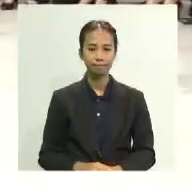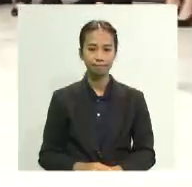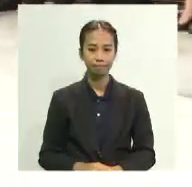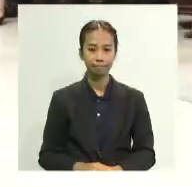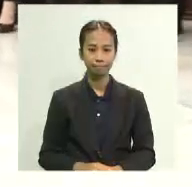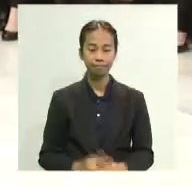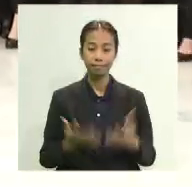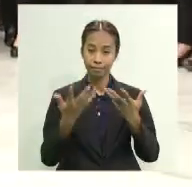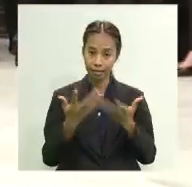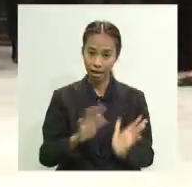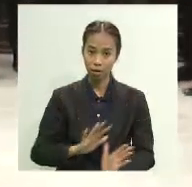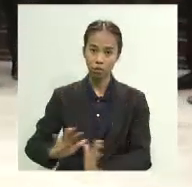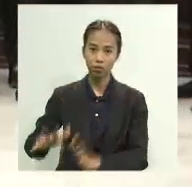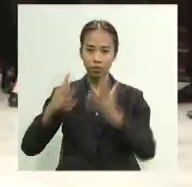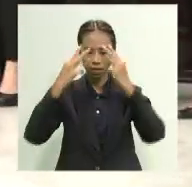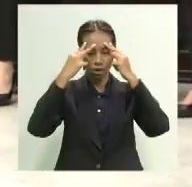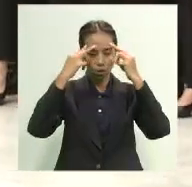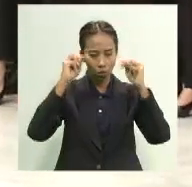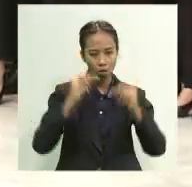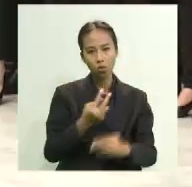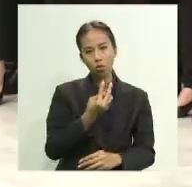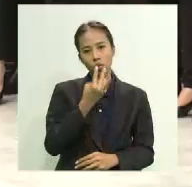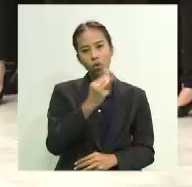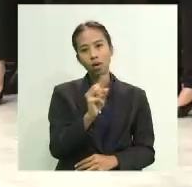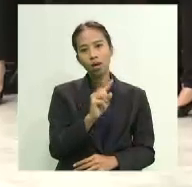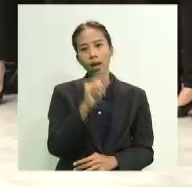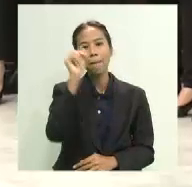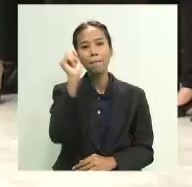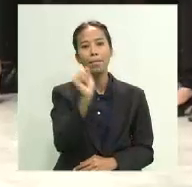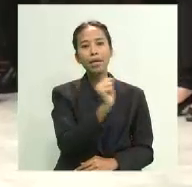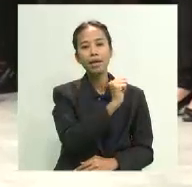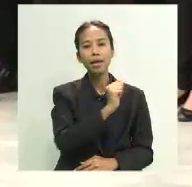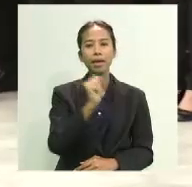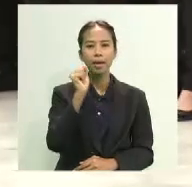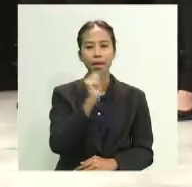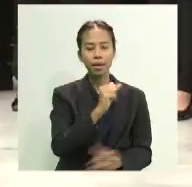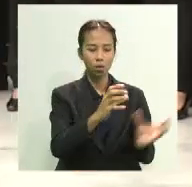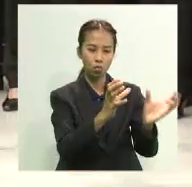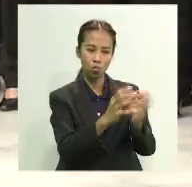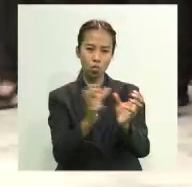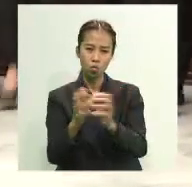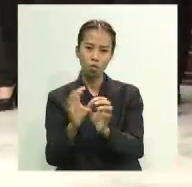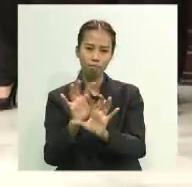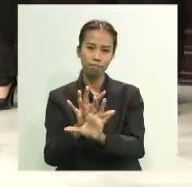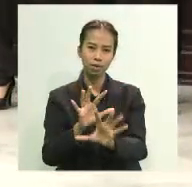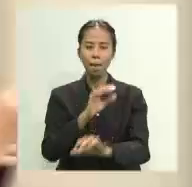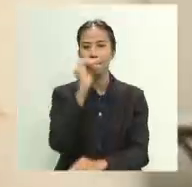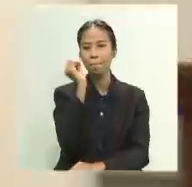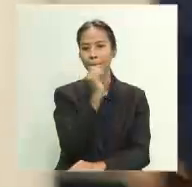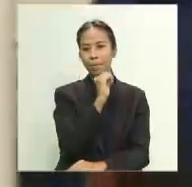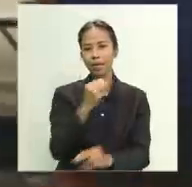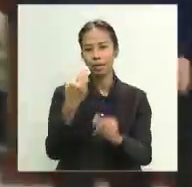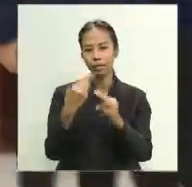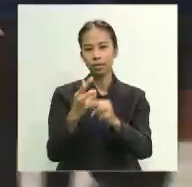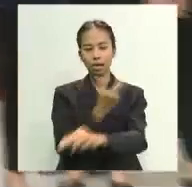จากนั้นท่านนายกรัฐมนตรีก็ได้ชมการร้องเพลงประสานเสียงจากคณะนักร้องประสานเสียงสวนพลูในเพลง